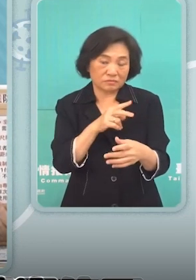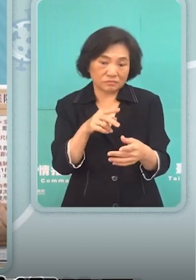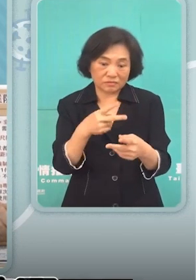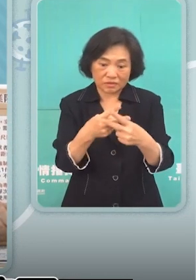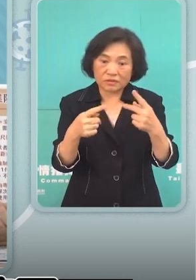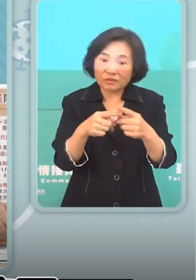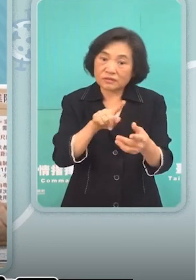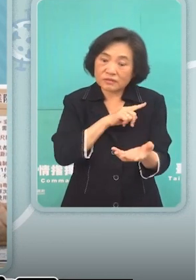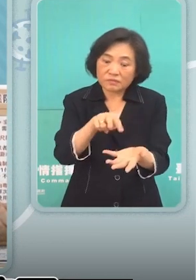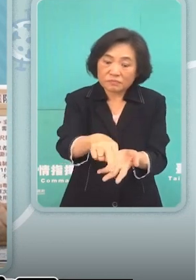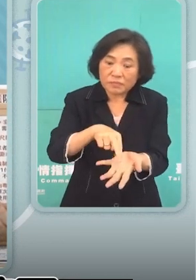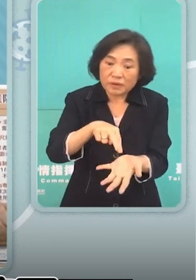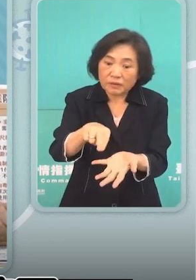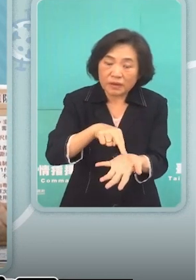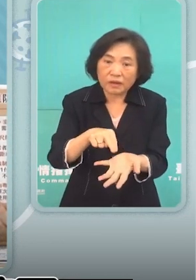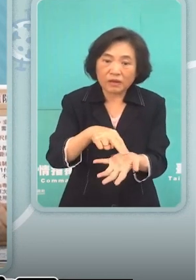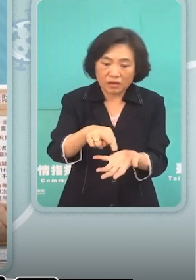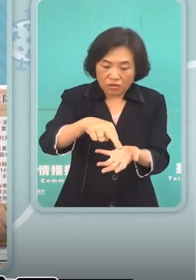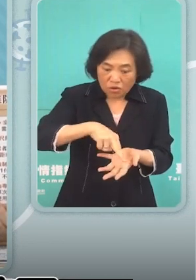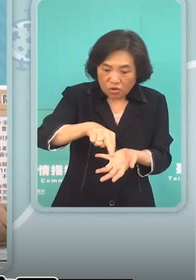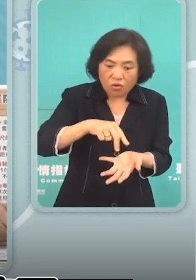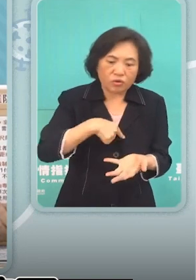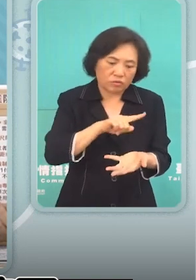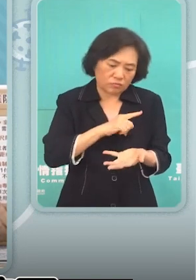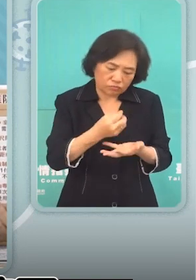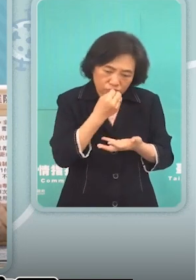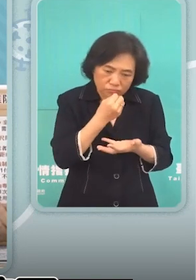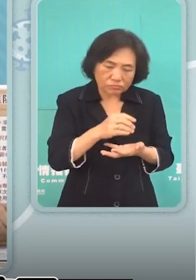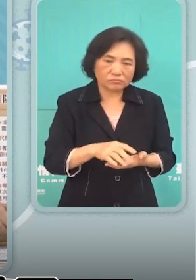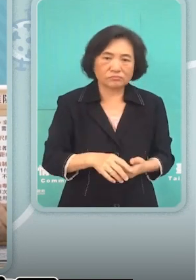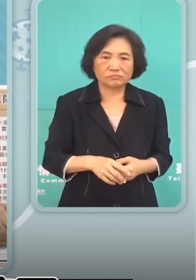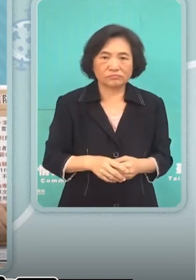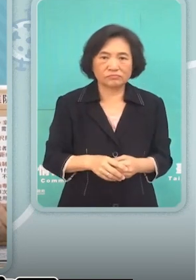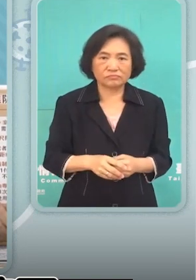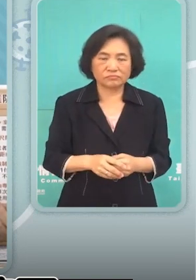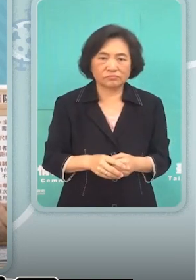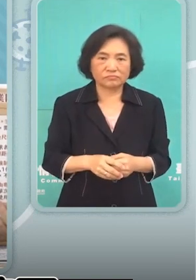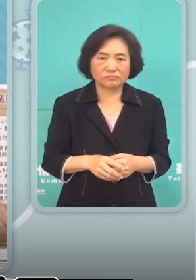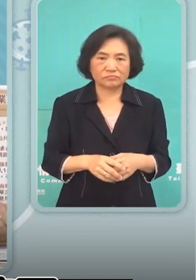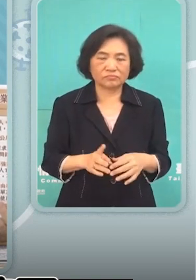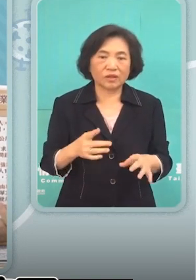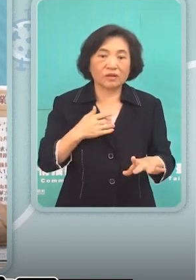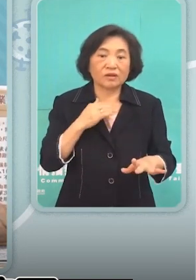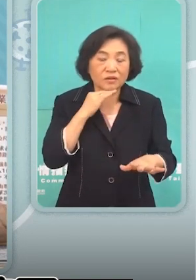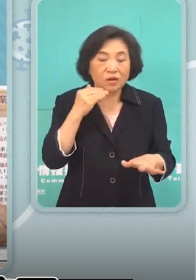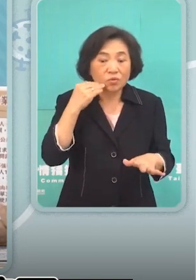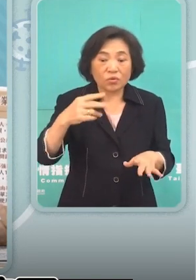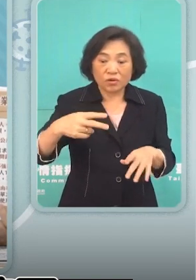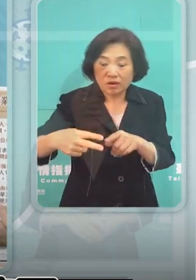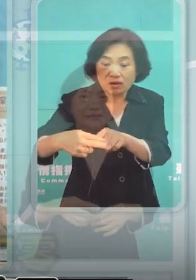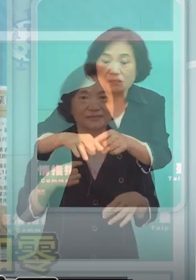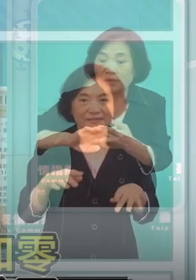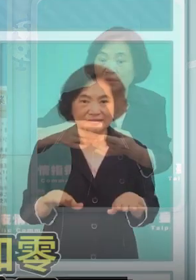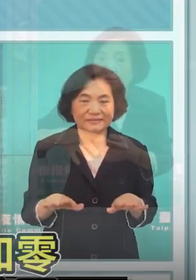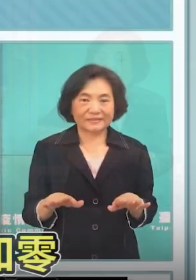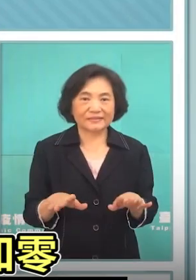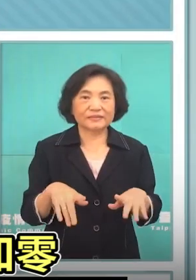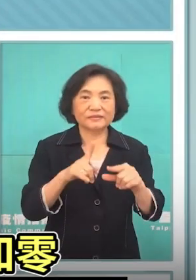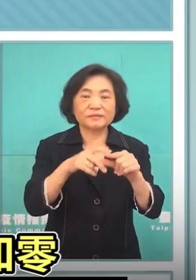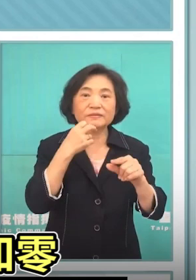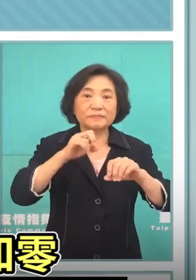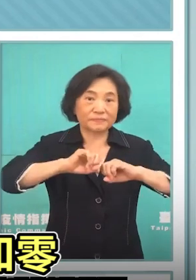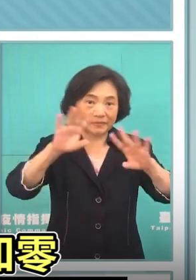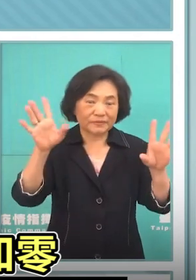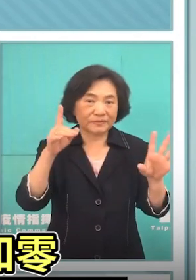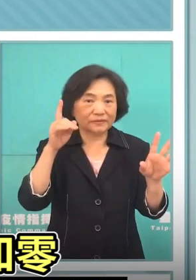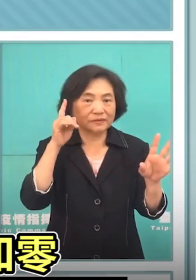的话，就那根菜夹就自己用，用到最后就要去清洗才可以给下一个顾客使用。刚公布本土